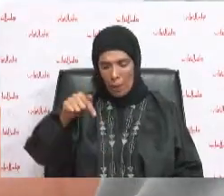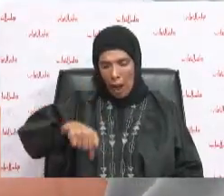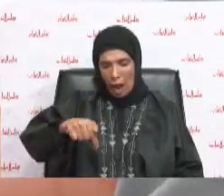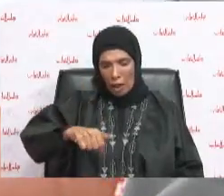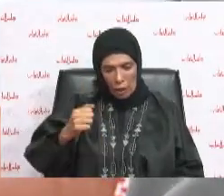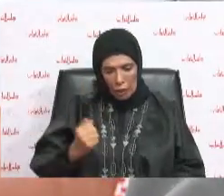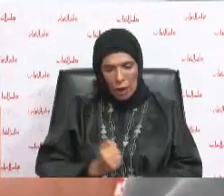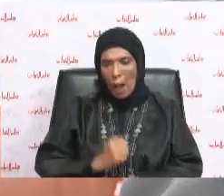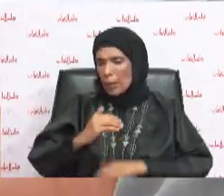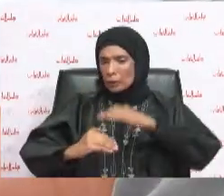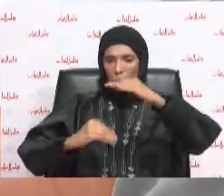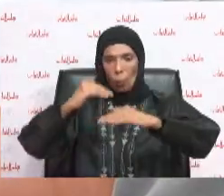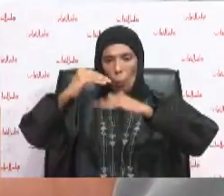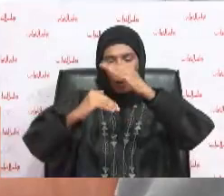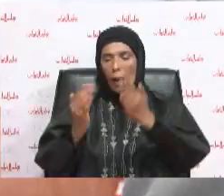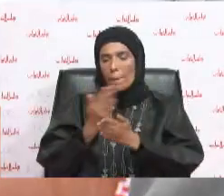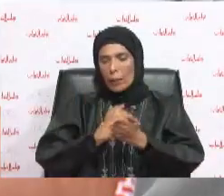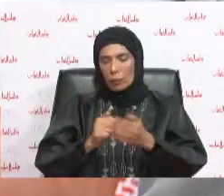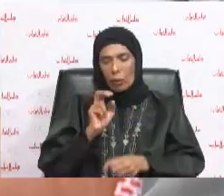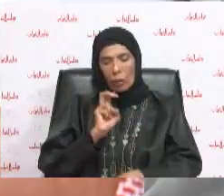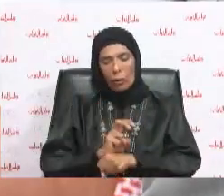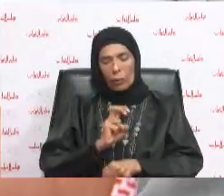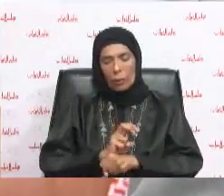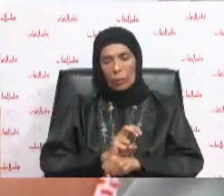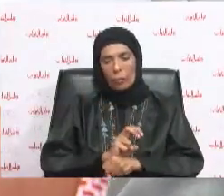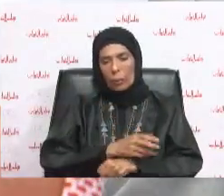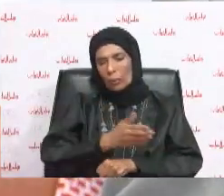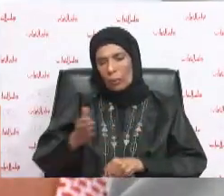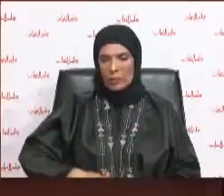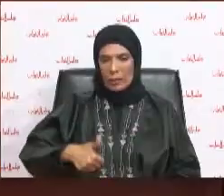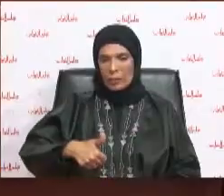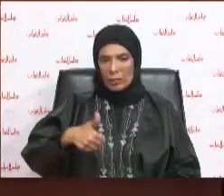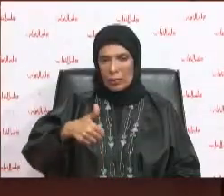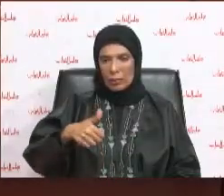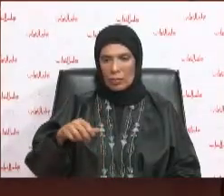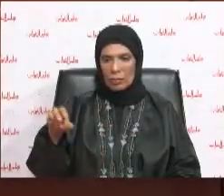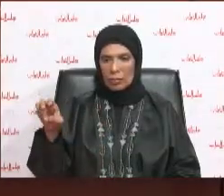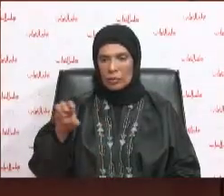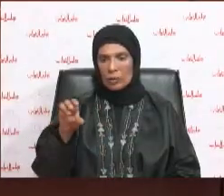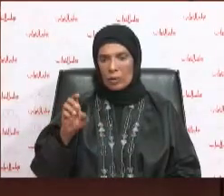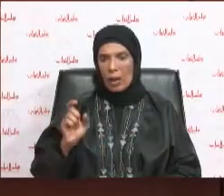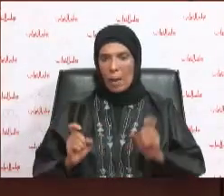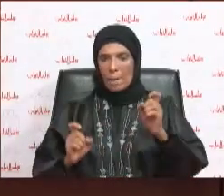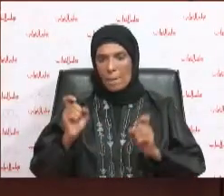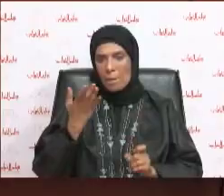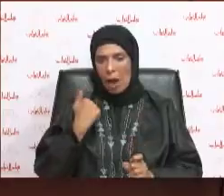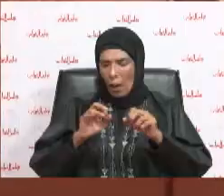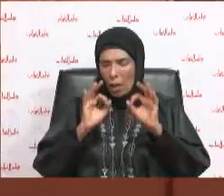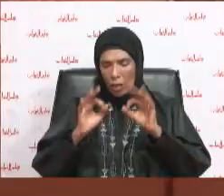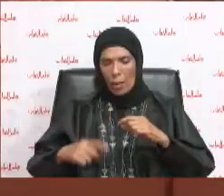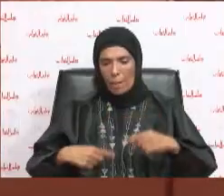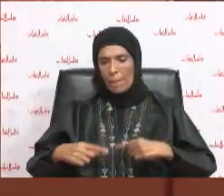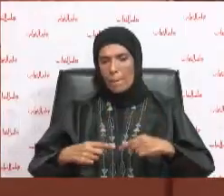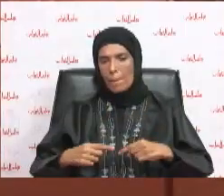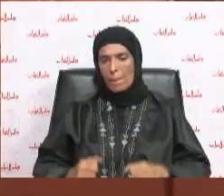إلى تطوير الاقتصاد. ديون الدين العام مرتفع، نبحث إحنا كنواب فقط